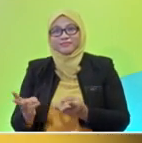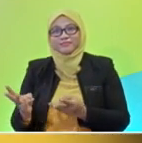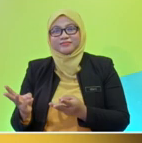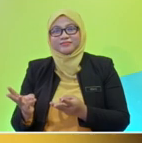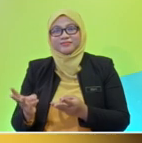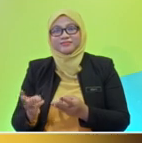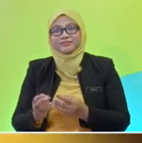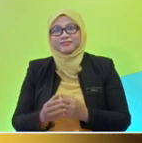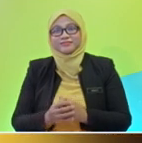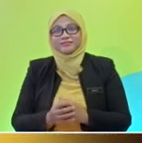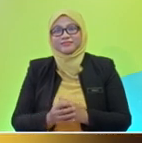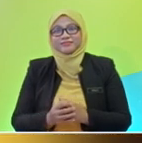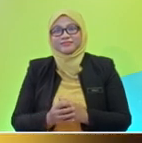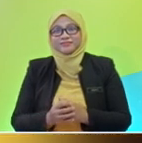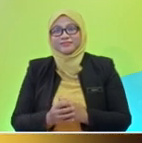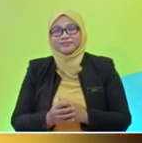warisan